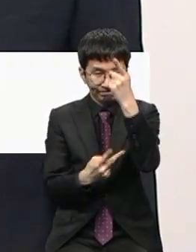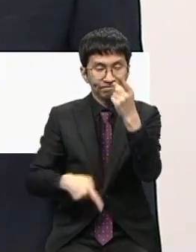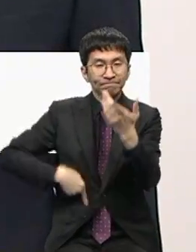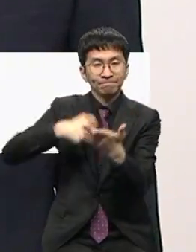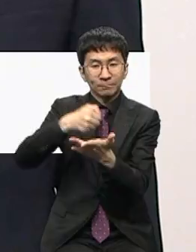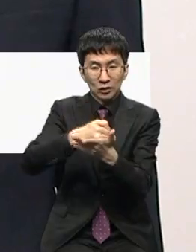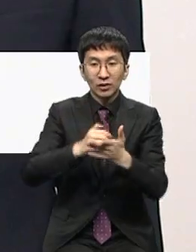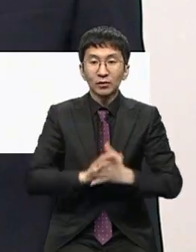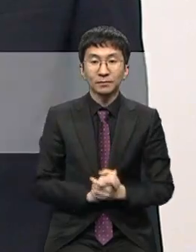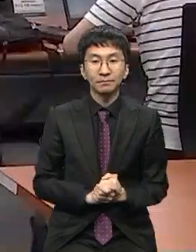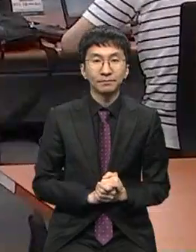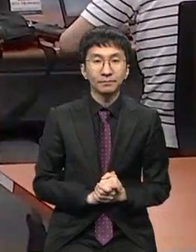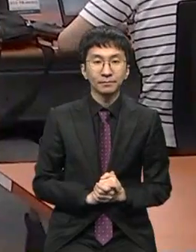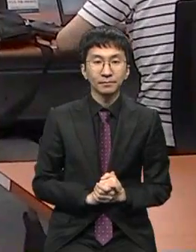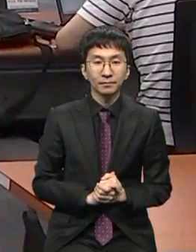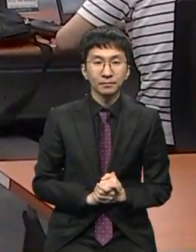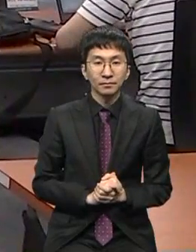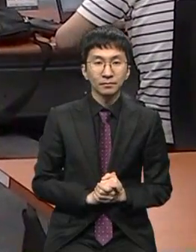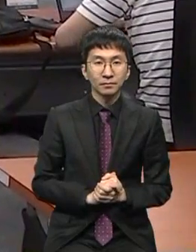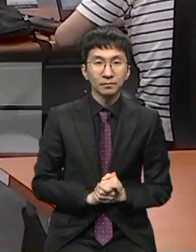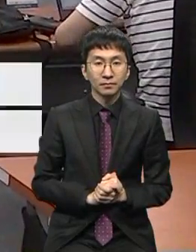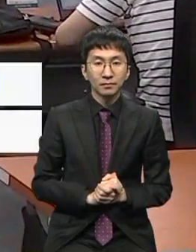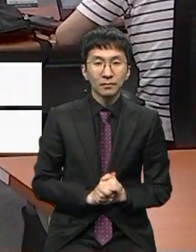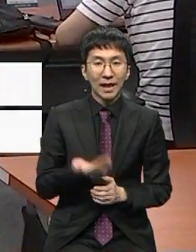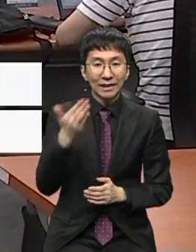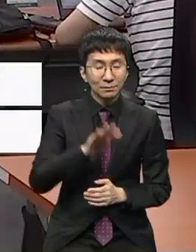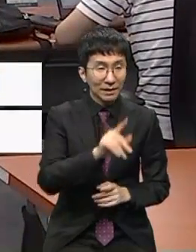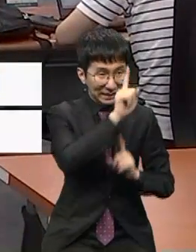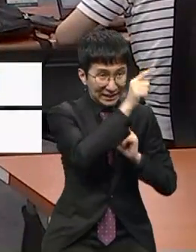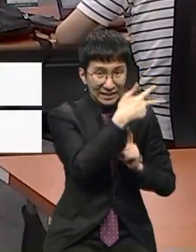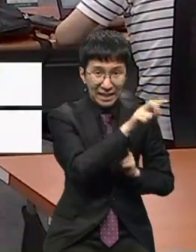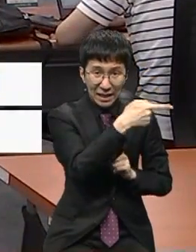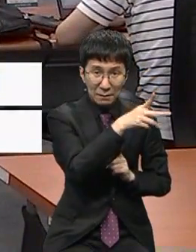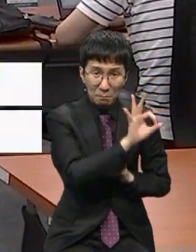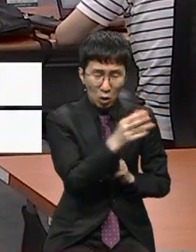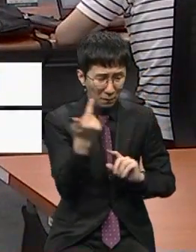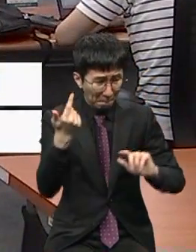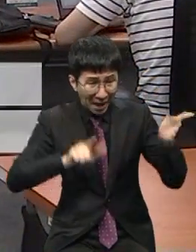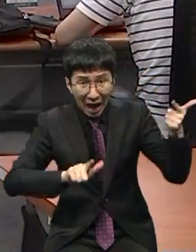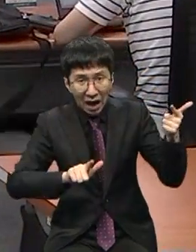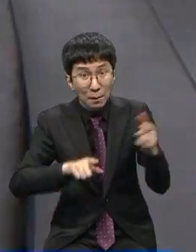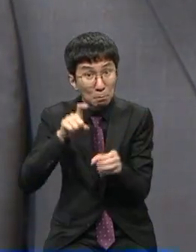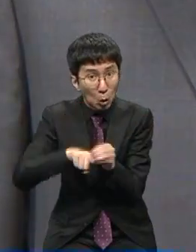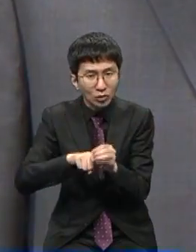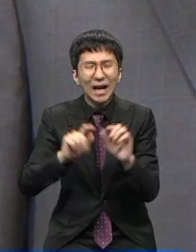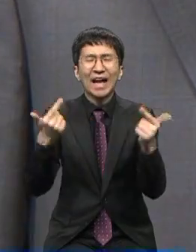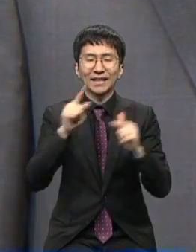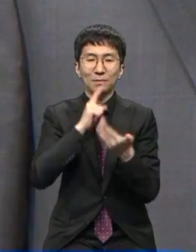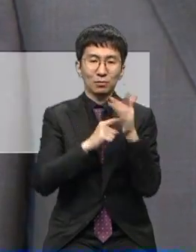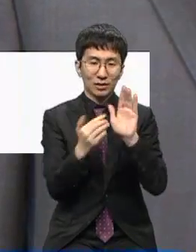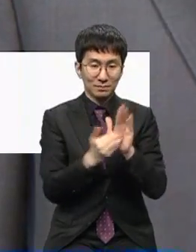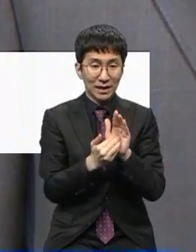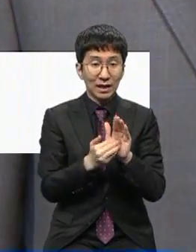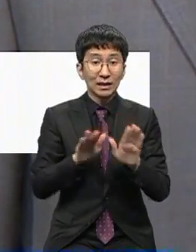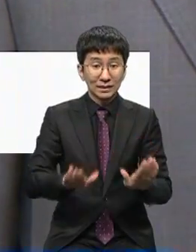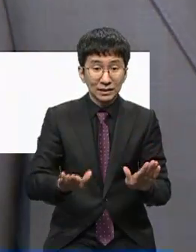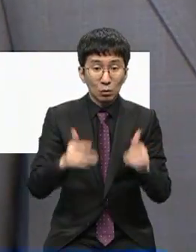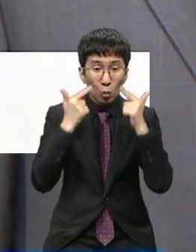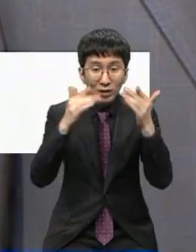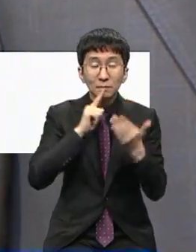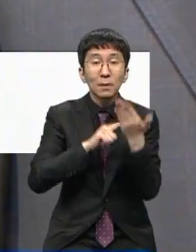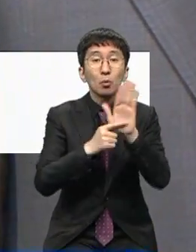둘이 하나가 되고, 그렇다고 반 이재명계 연대는 또 아니라고 했습니다. 이 자리에 분명히 말씀드릴